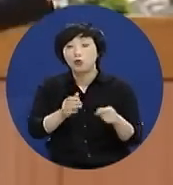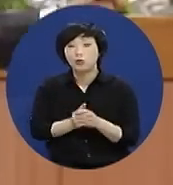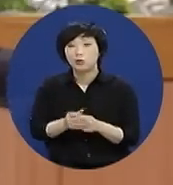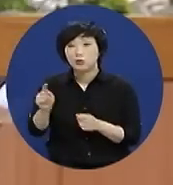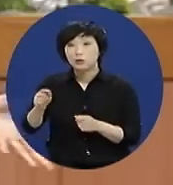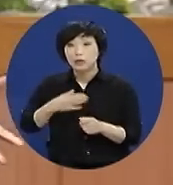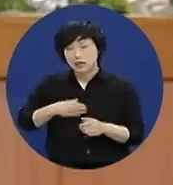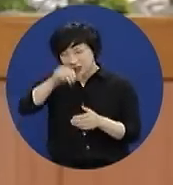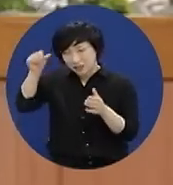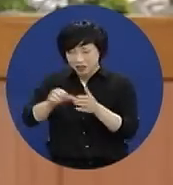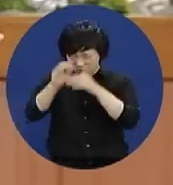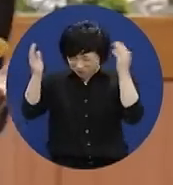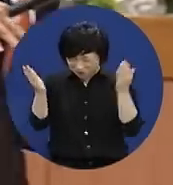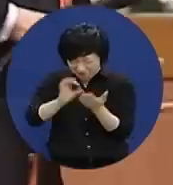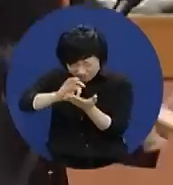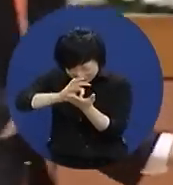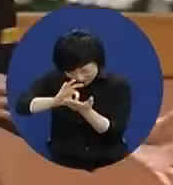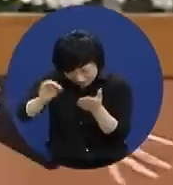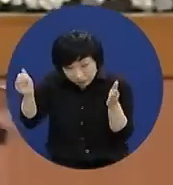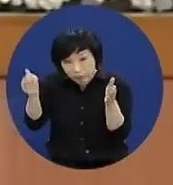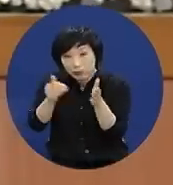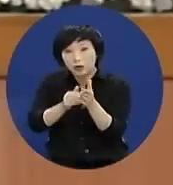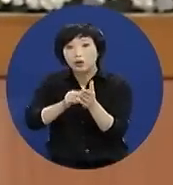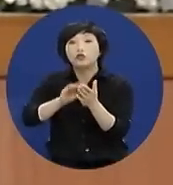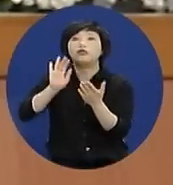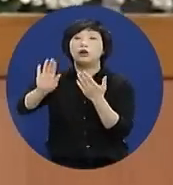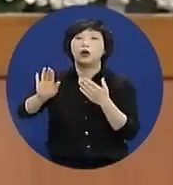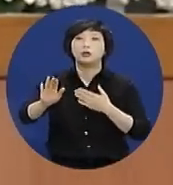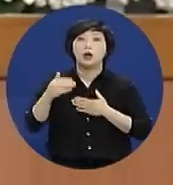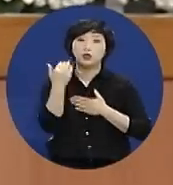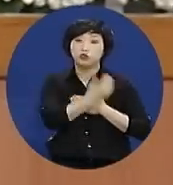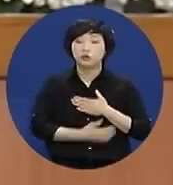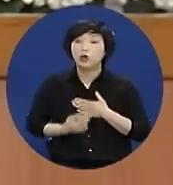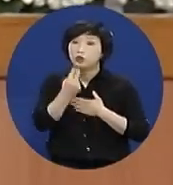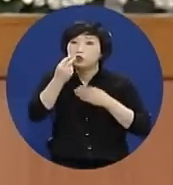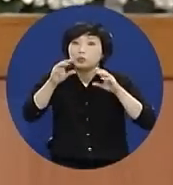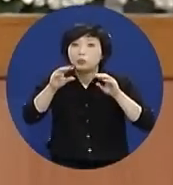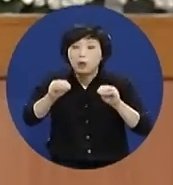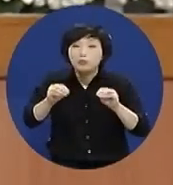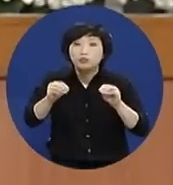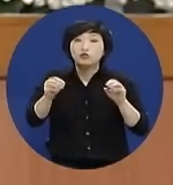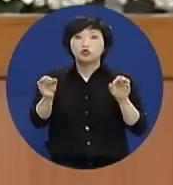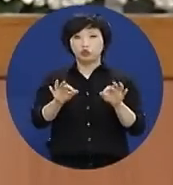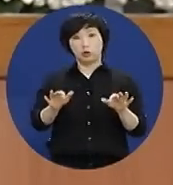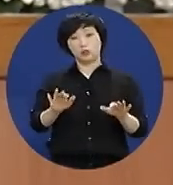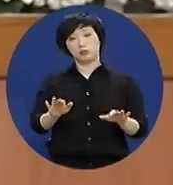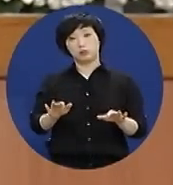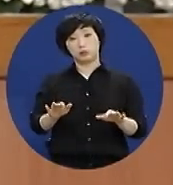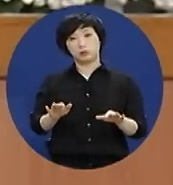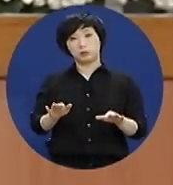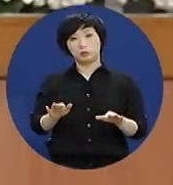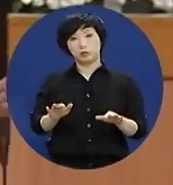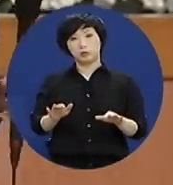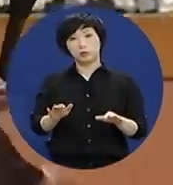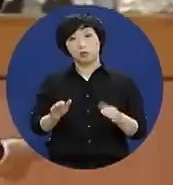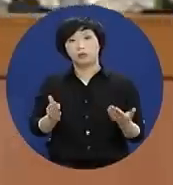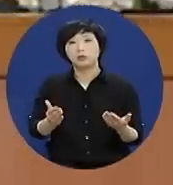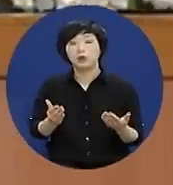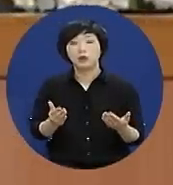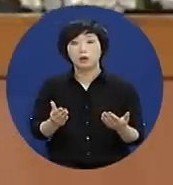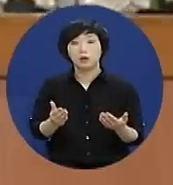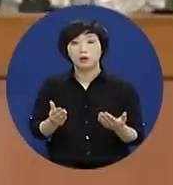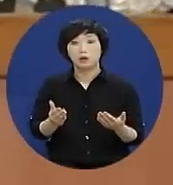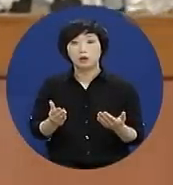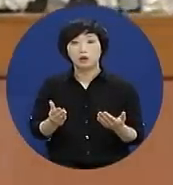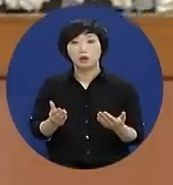ですそこに自分の人生を注ぎ込んで生きた後自分の肉体が終わる